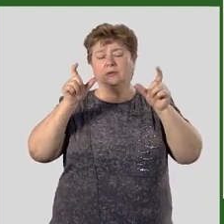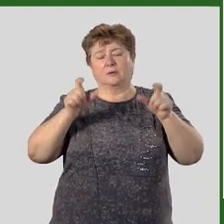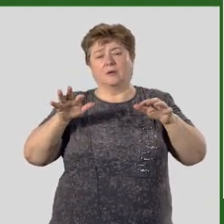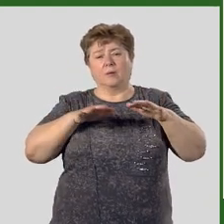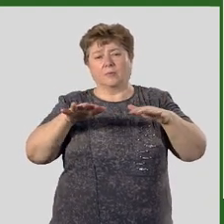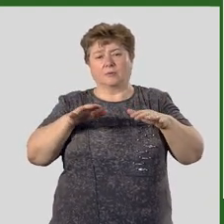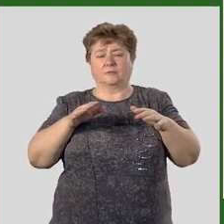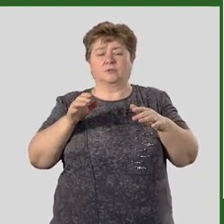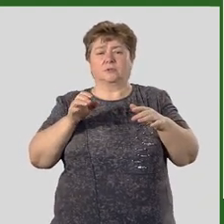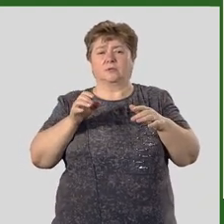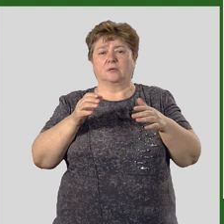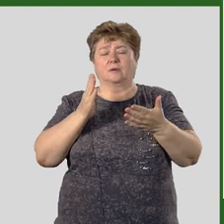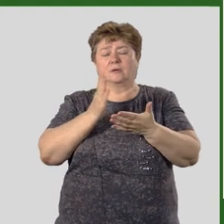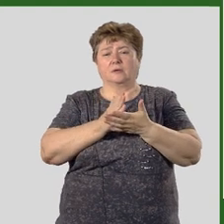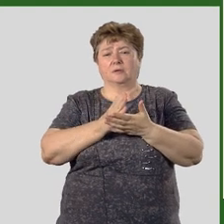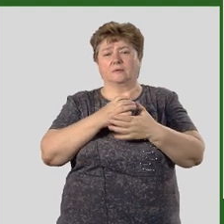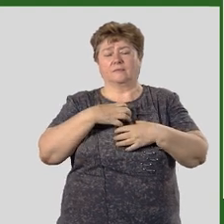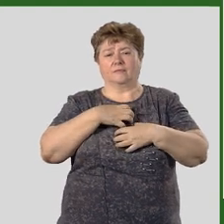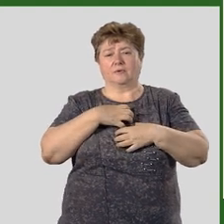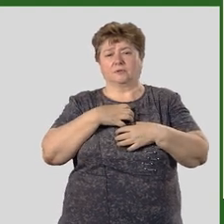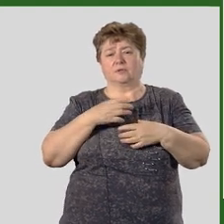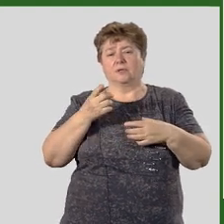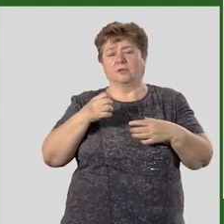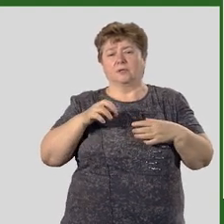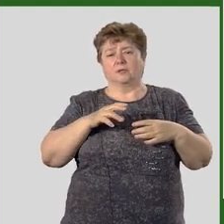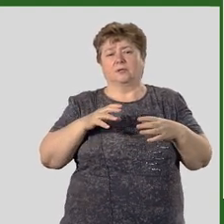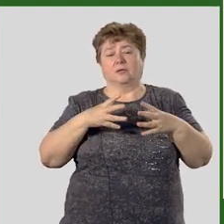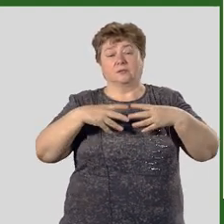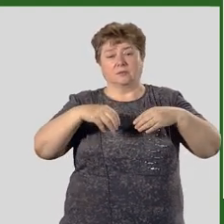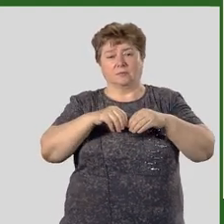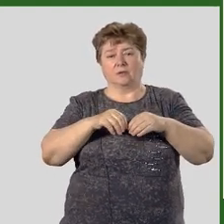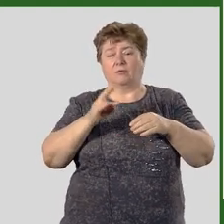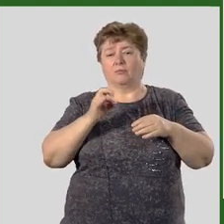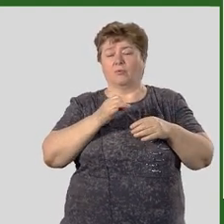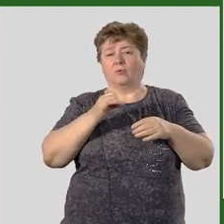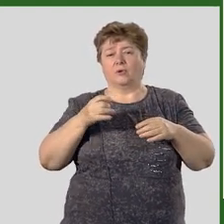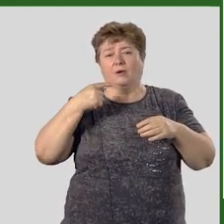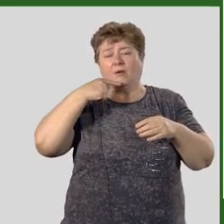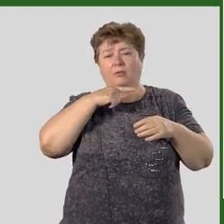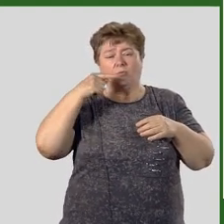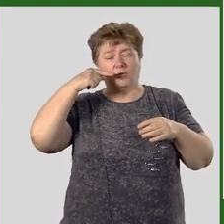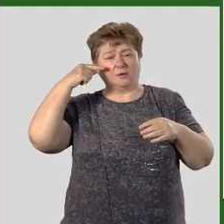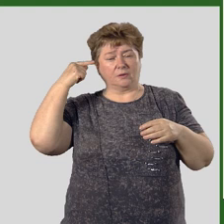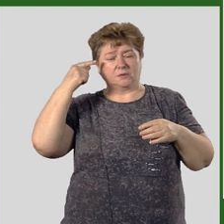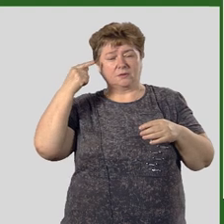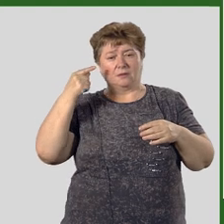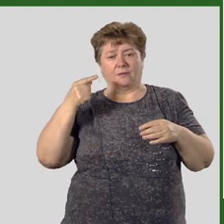мигрантов имеет большое значение не только для благосостояния их семей, но и для экономики